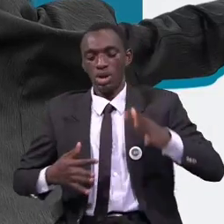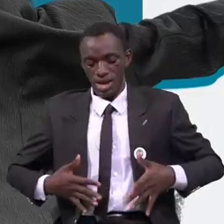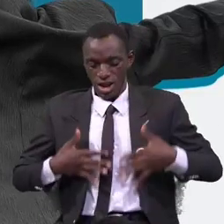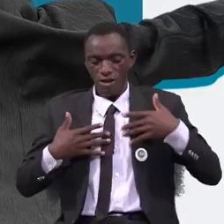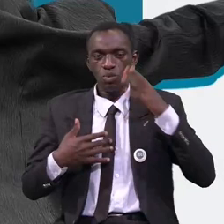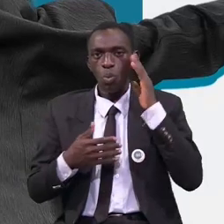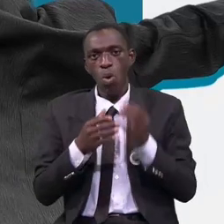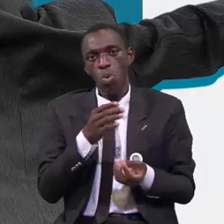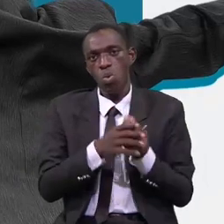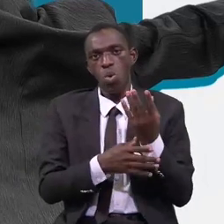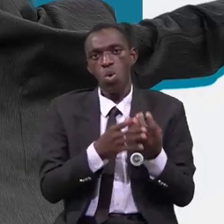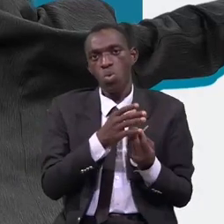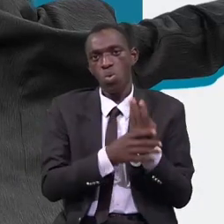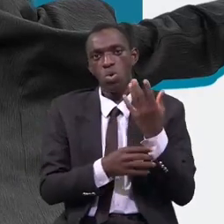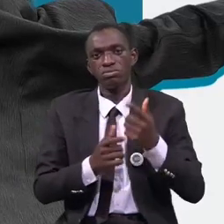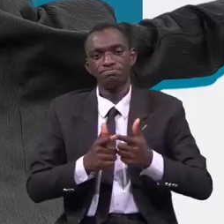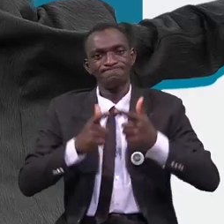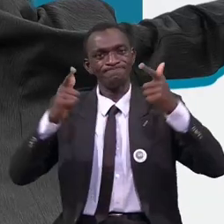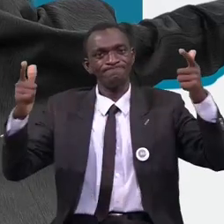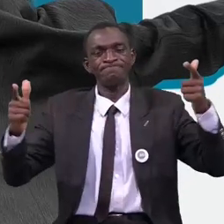program Le Meur